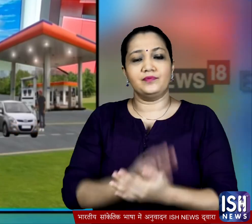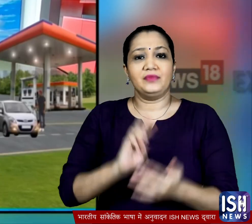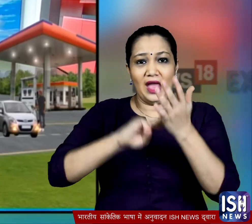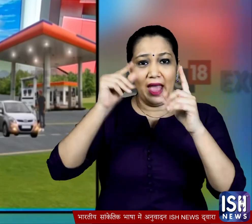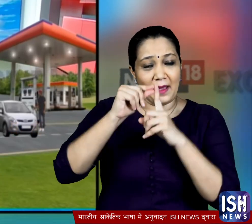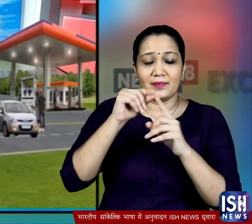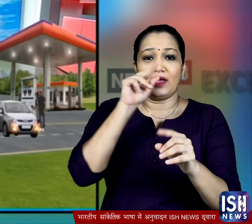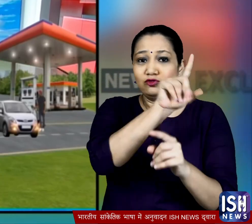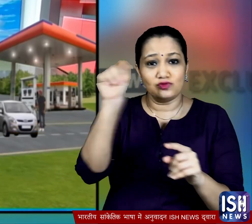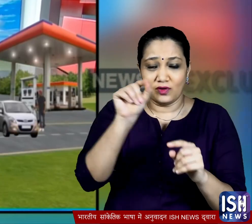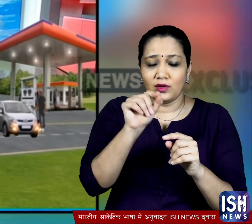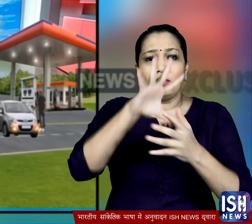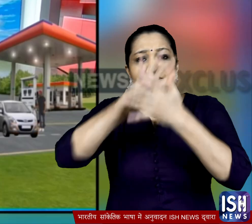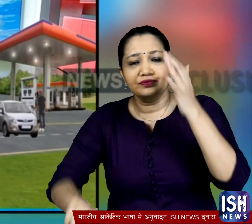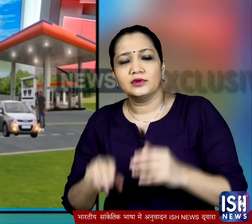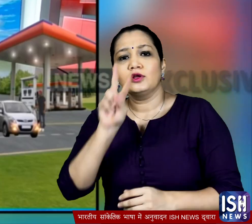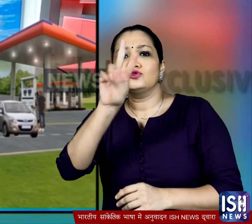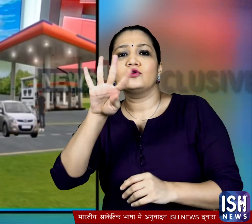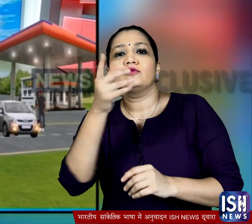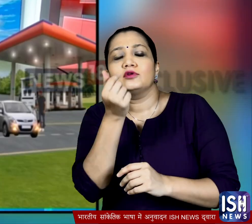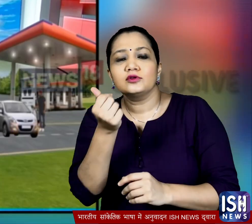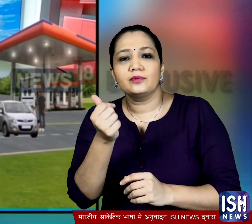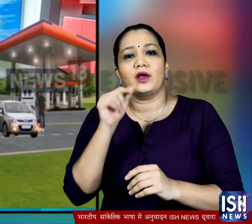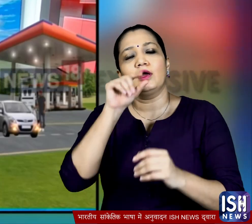में पेट्रोल 100 रुपए का होता है तो उसमें तकरीबन 24 रुपए